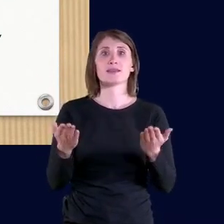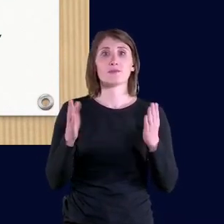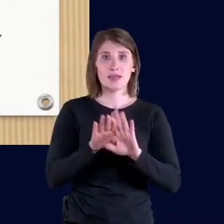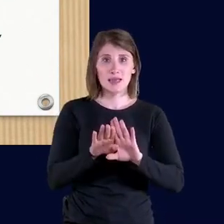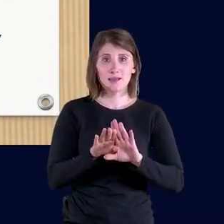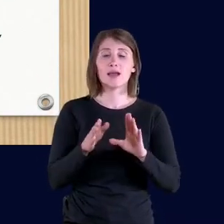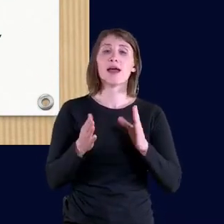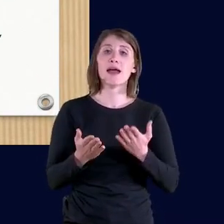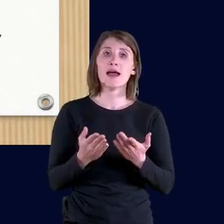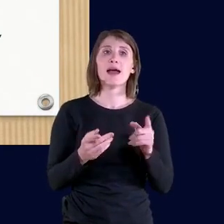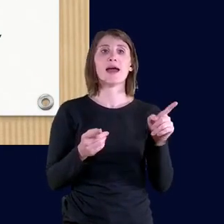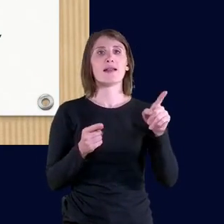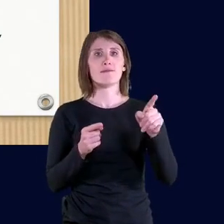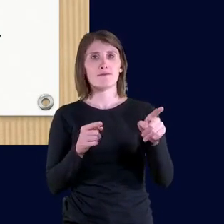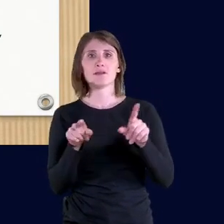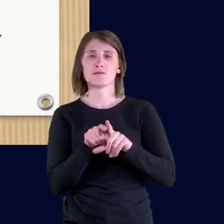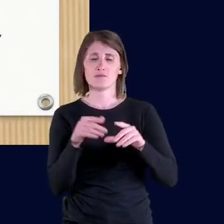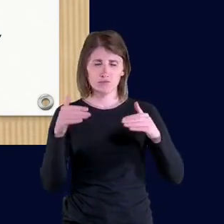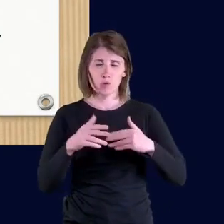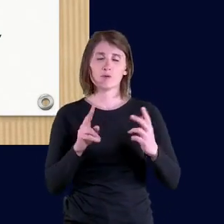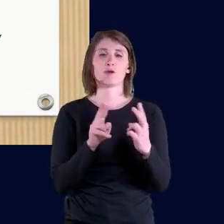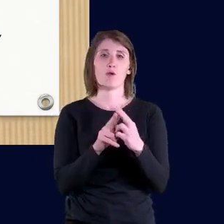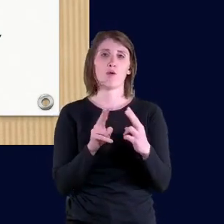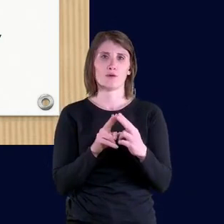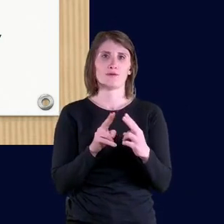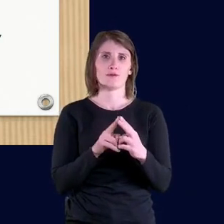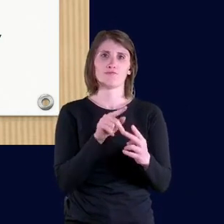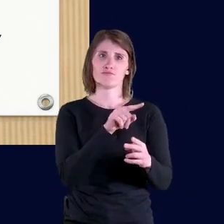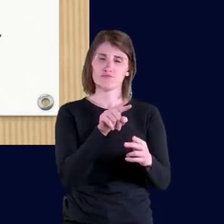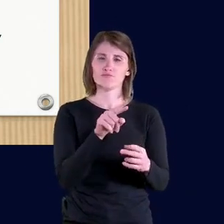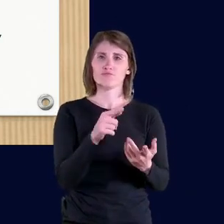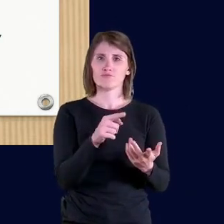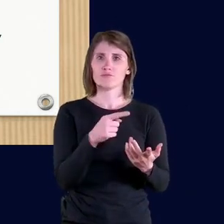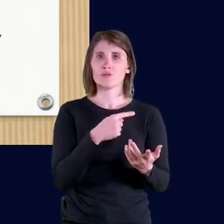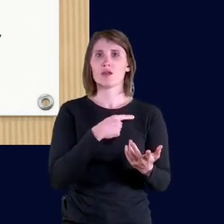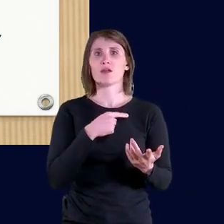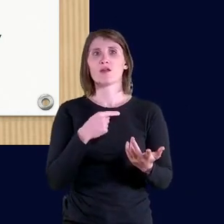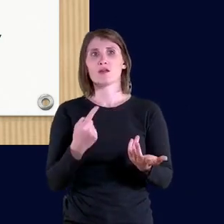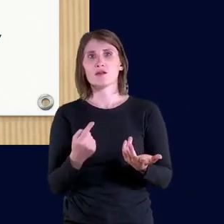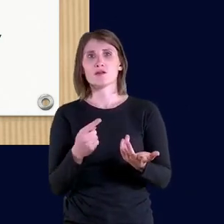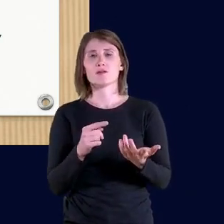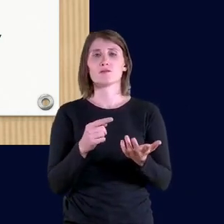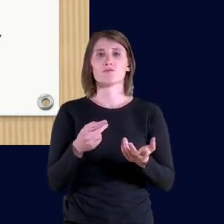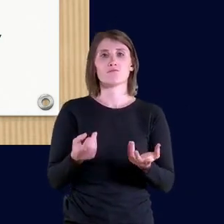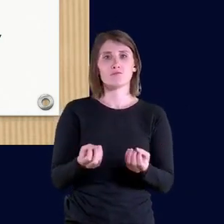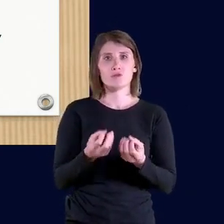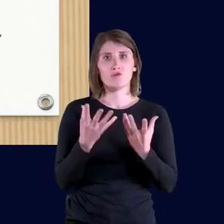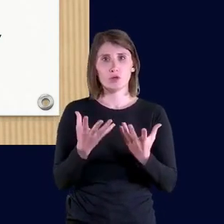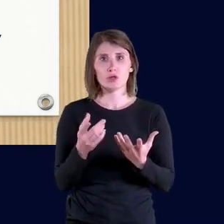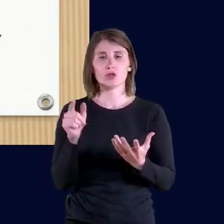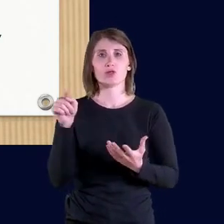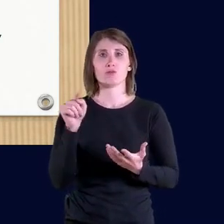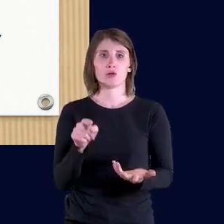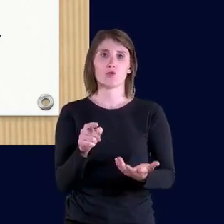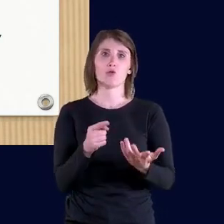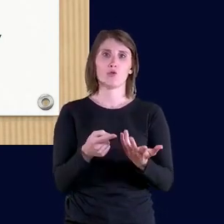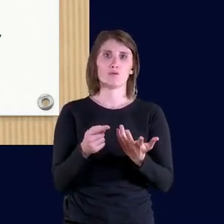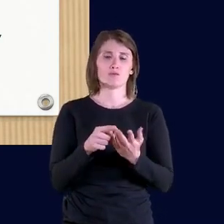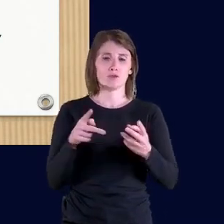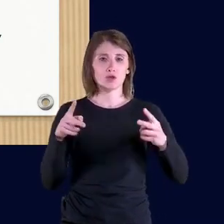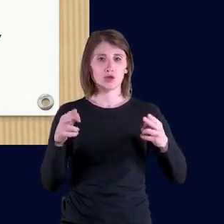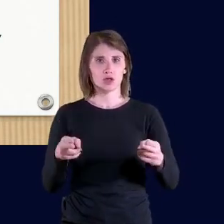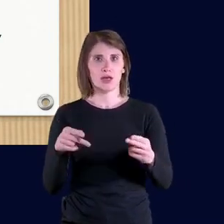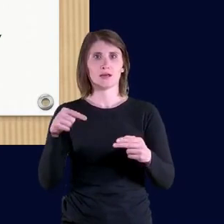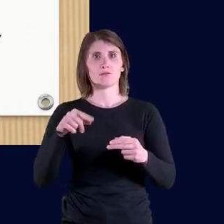to oni też mogą się z nami kontaktować ustalone zostały pewnego rodzaju dyżury kiedy pysznie uczniowie też mogli